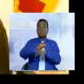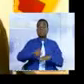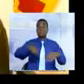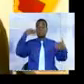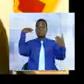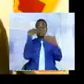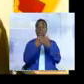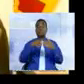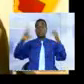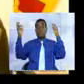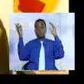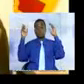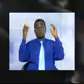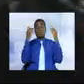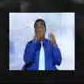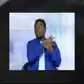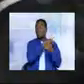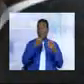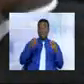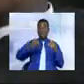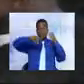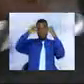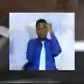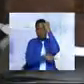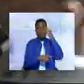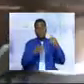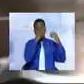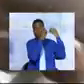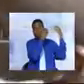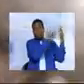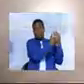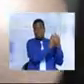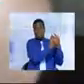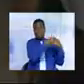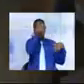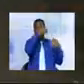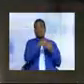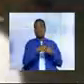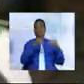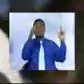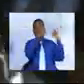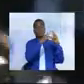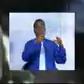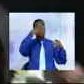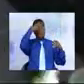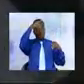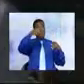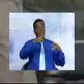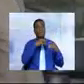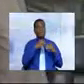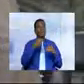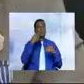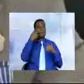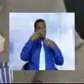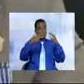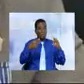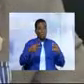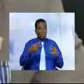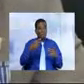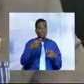2012, a été arrêté hier à Bamako. Il est emprisonné désormais dans le camp principal de la gendarmerie. Il a été mis en examen